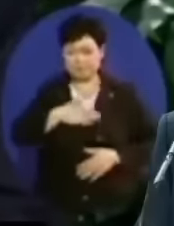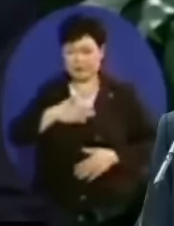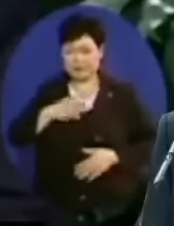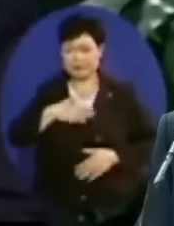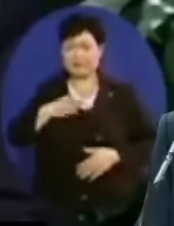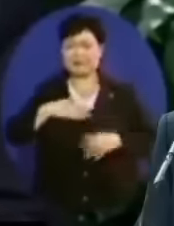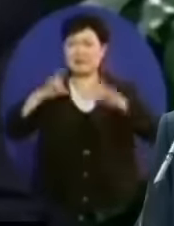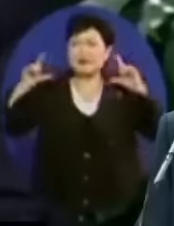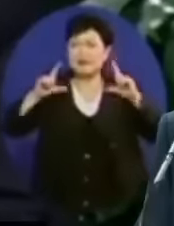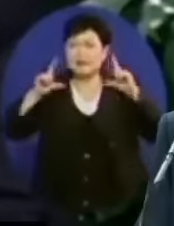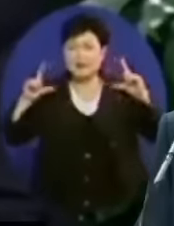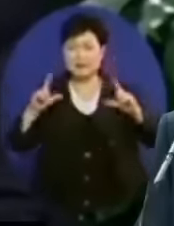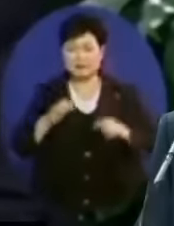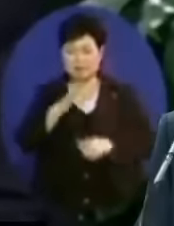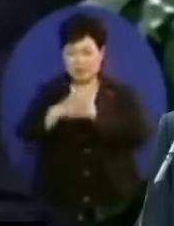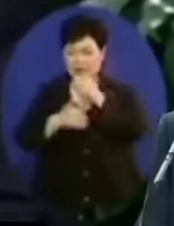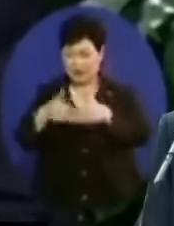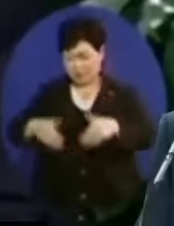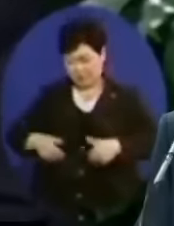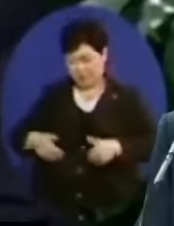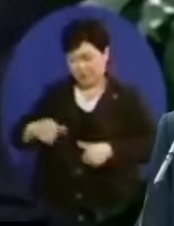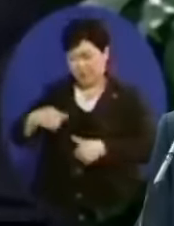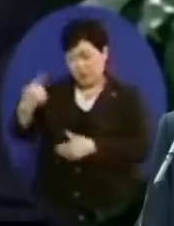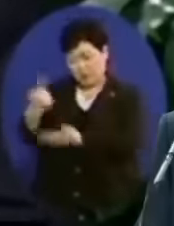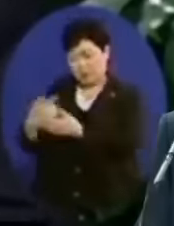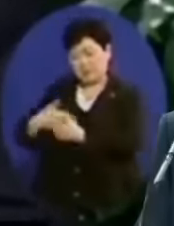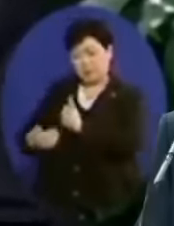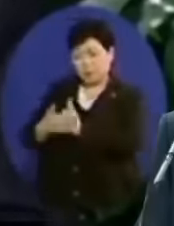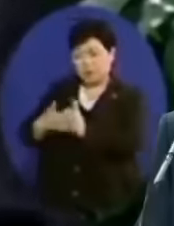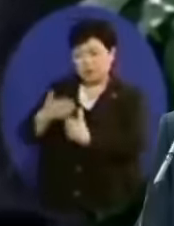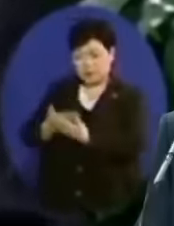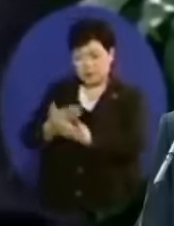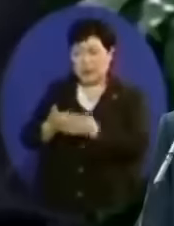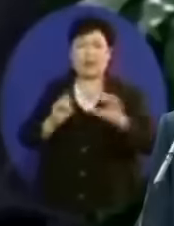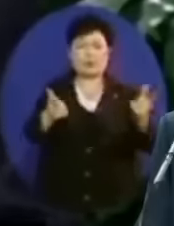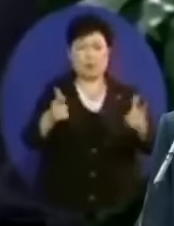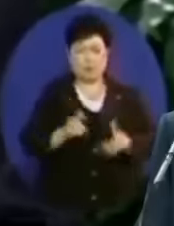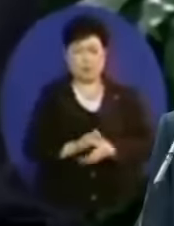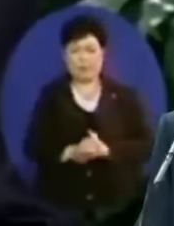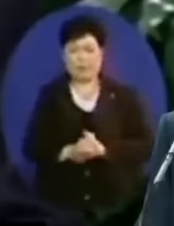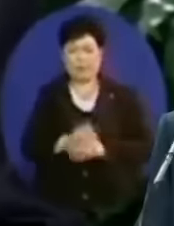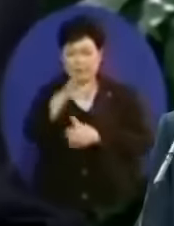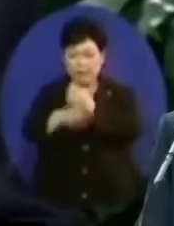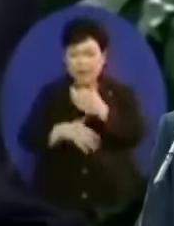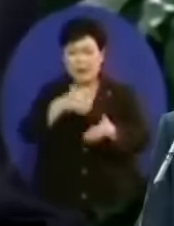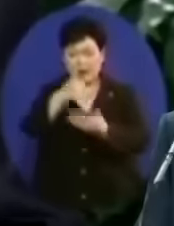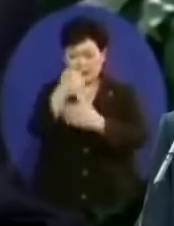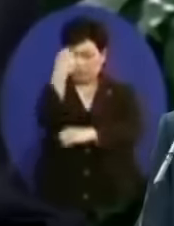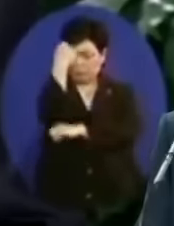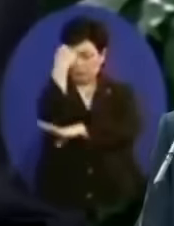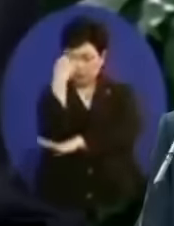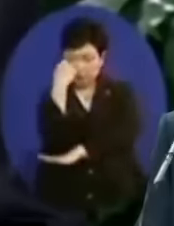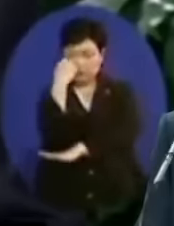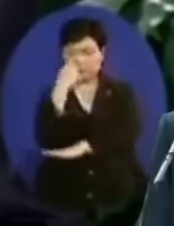살면서 하나님 필요할 때만 와서 도와주십시오. 그것이 아니고 하나님 중심으로